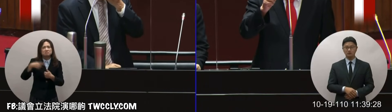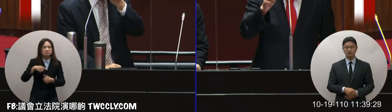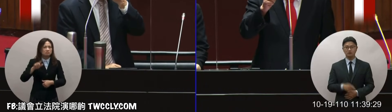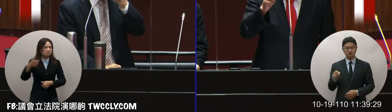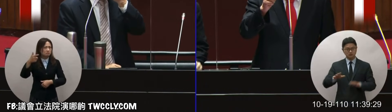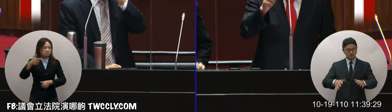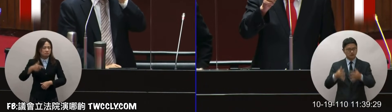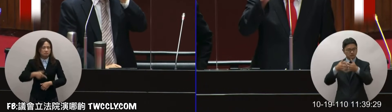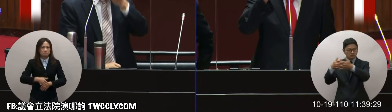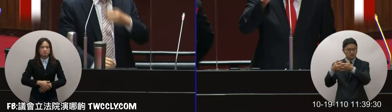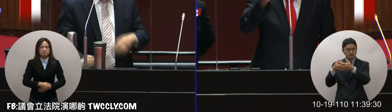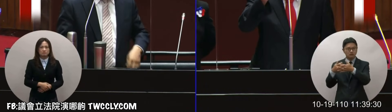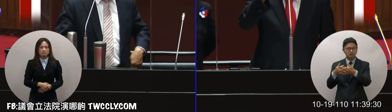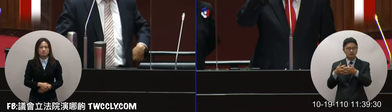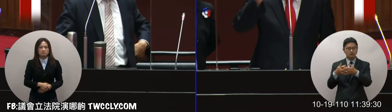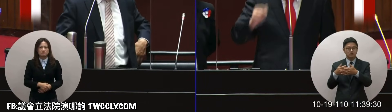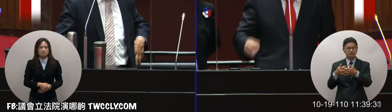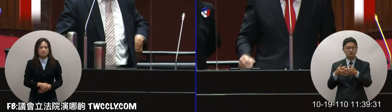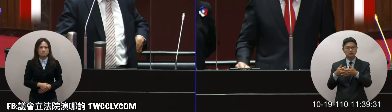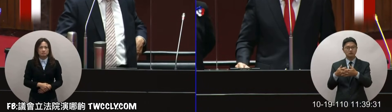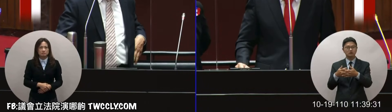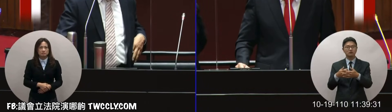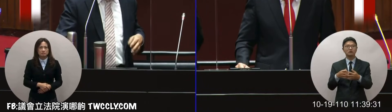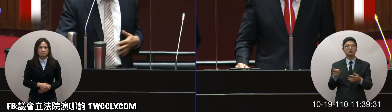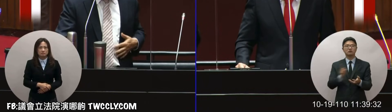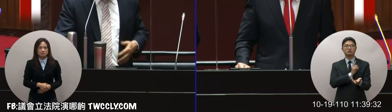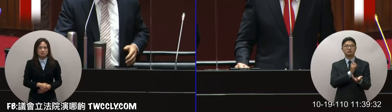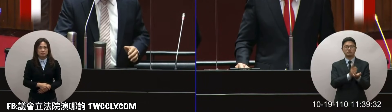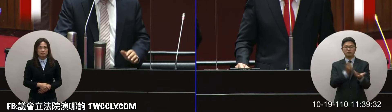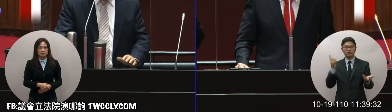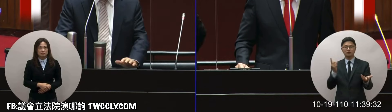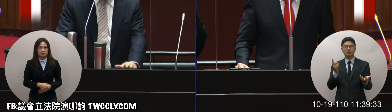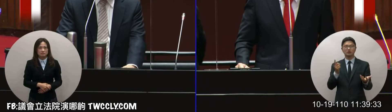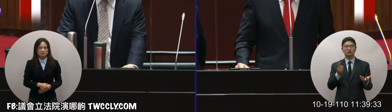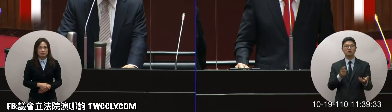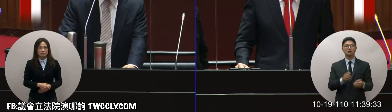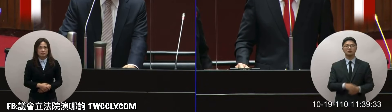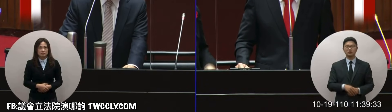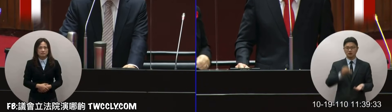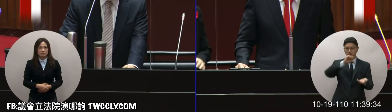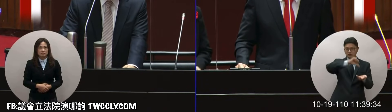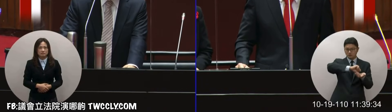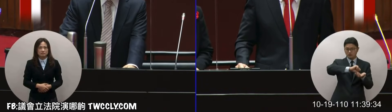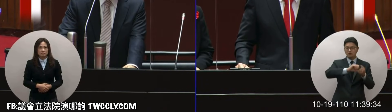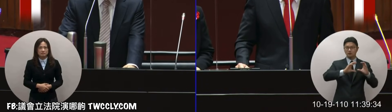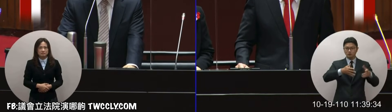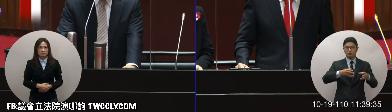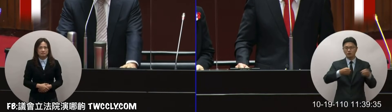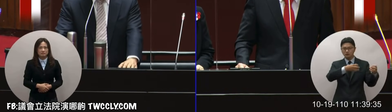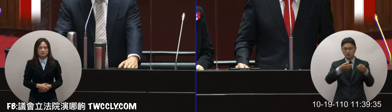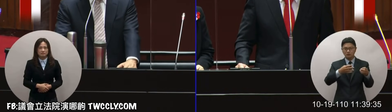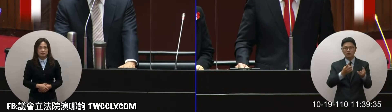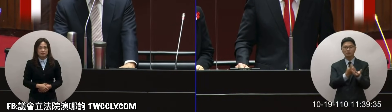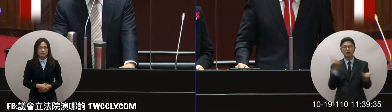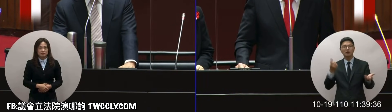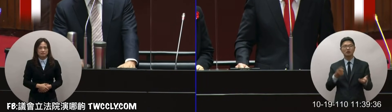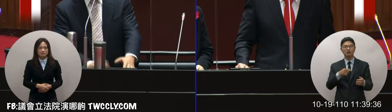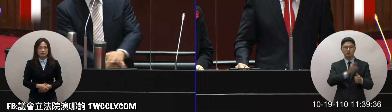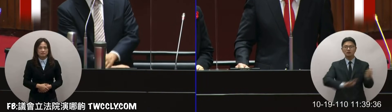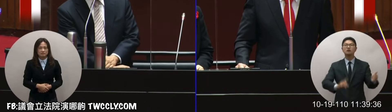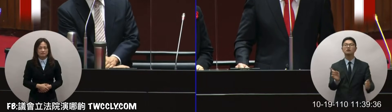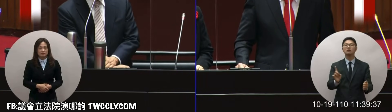国片面退出伊朗协议，造成什么结果你知道吗？